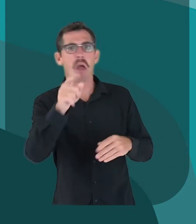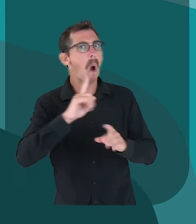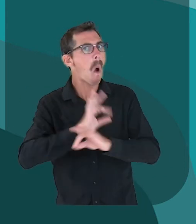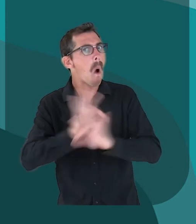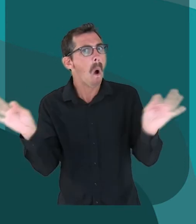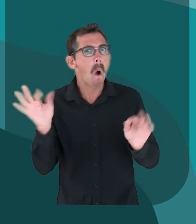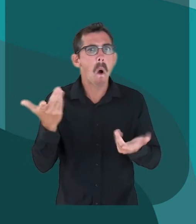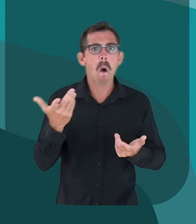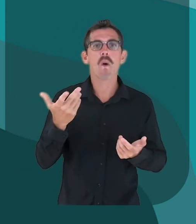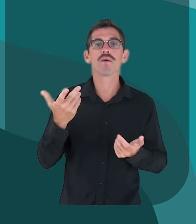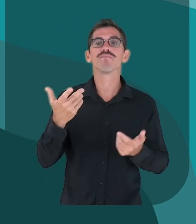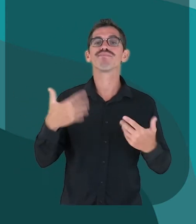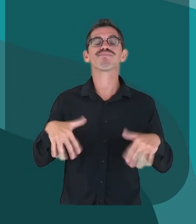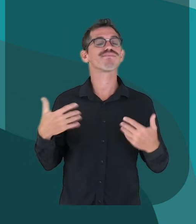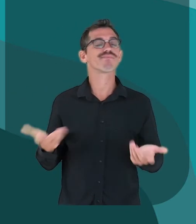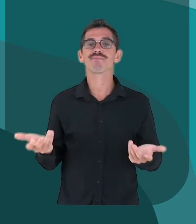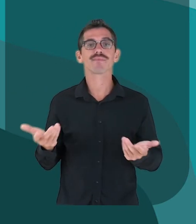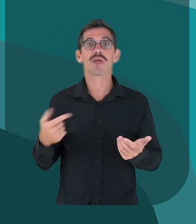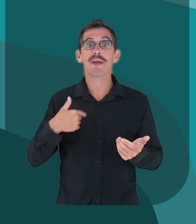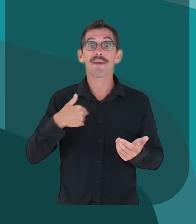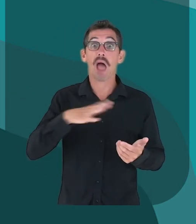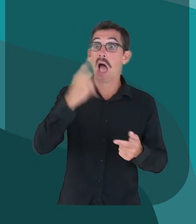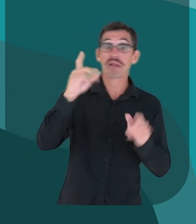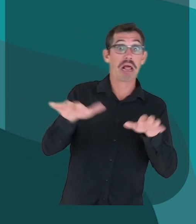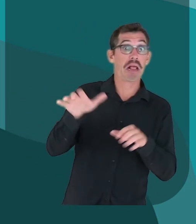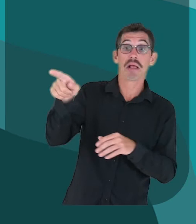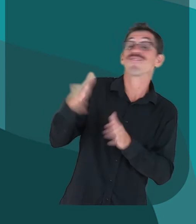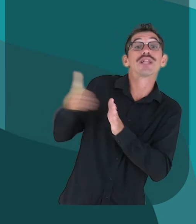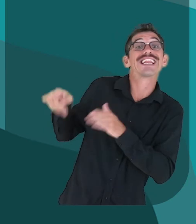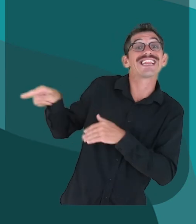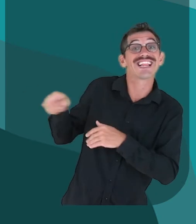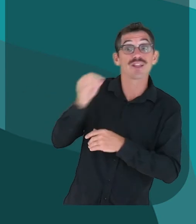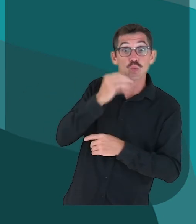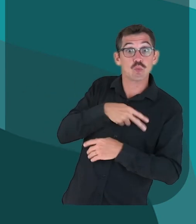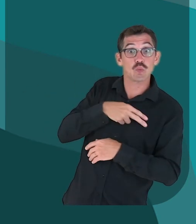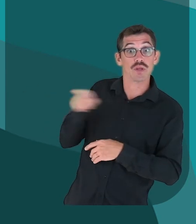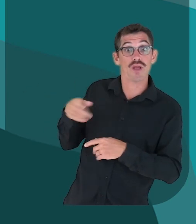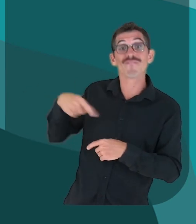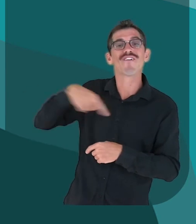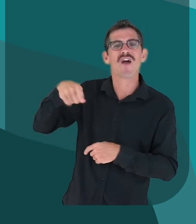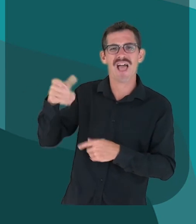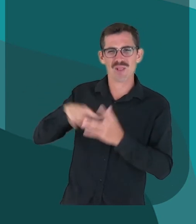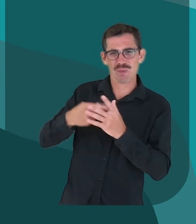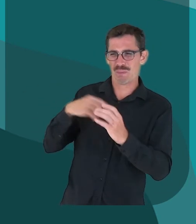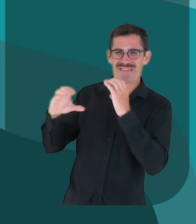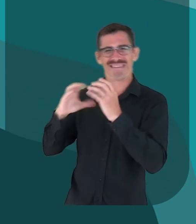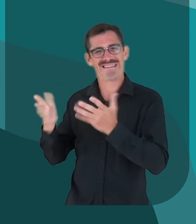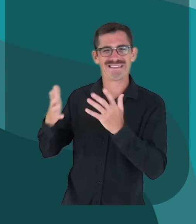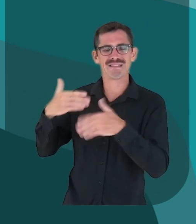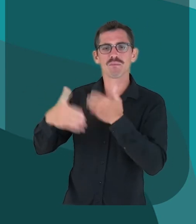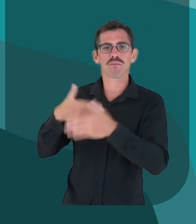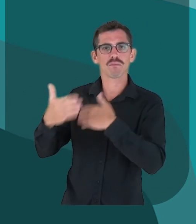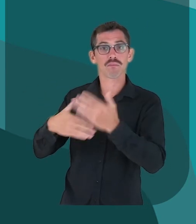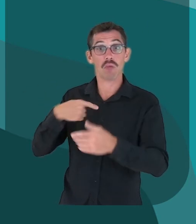part de certains commerces qui ont été absolument fantastiques. J'ai un café qui est à côté de chez nous, que je suis allé une fois, puis la communication était un peu